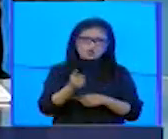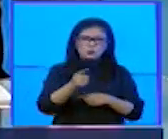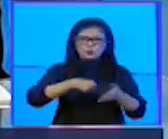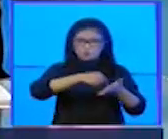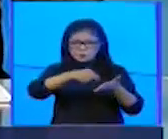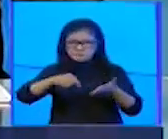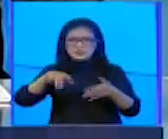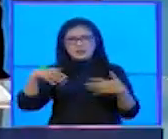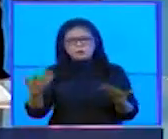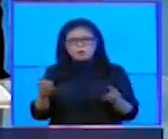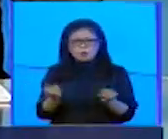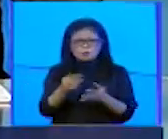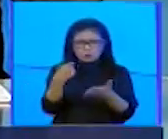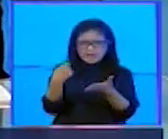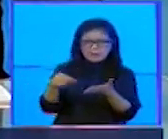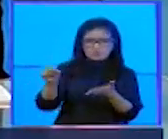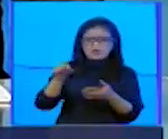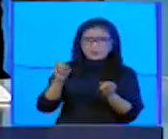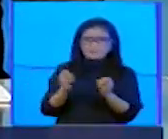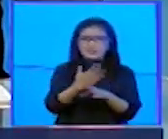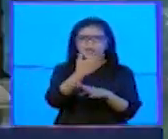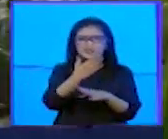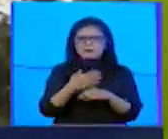menemukan karyawan yang melanggar.